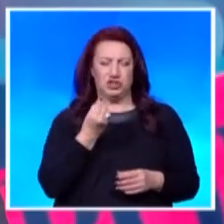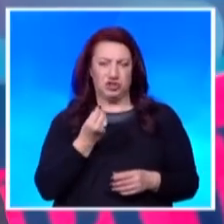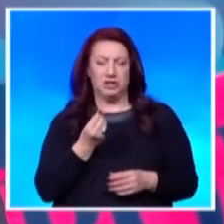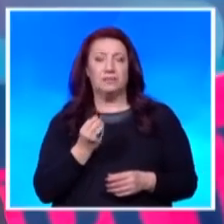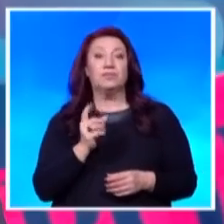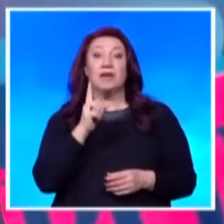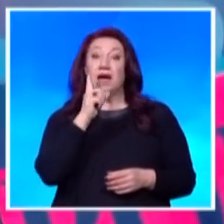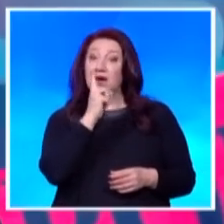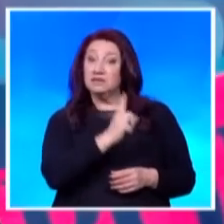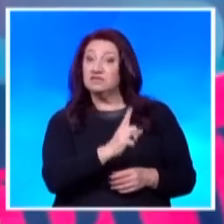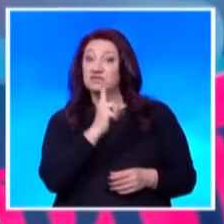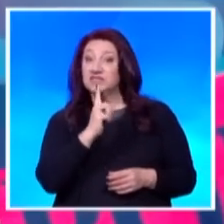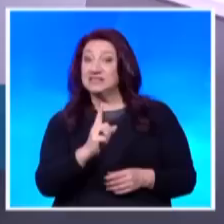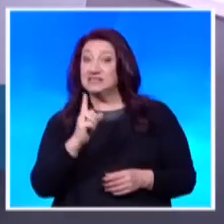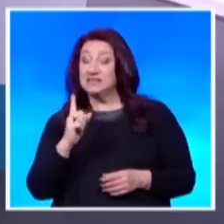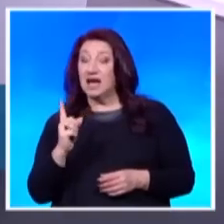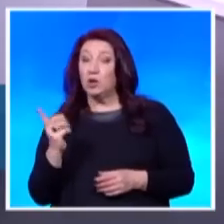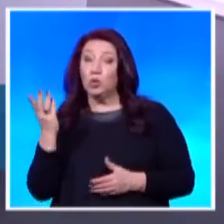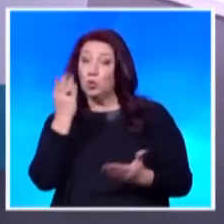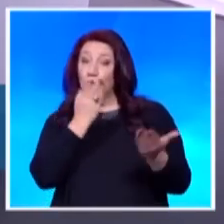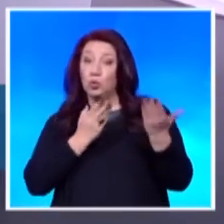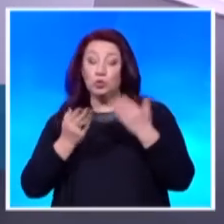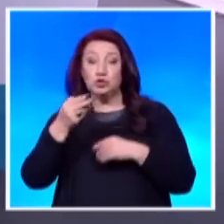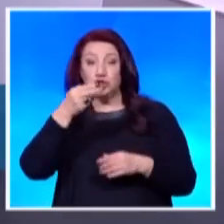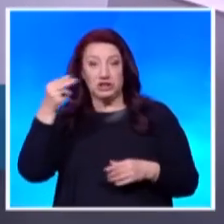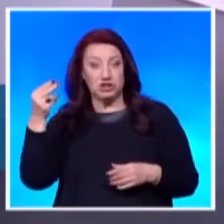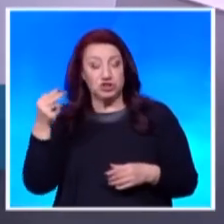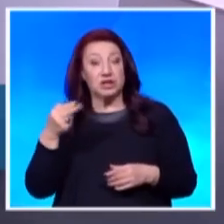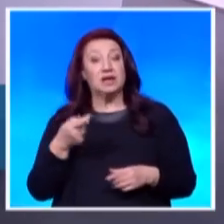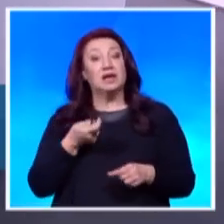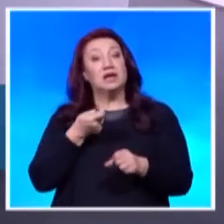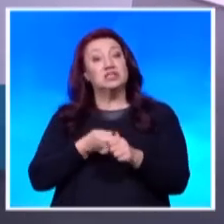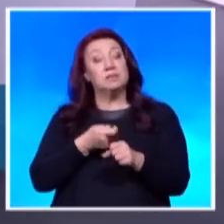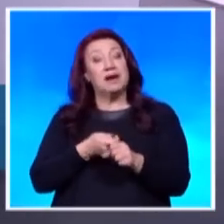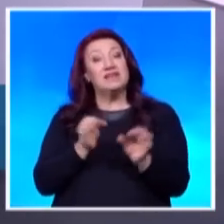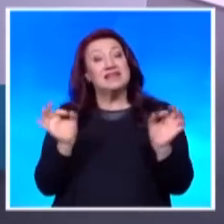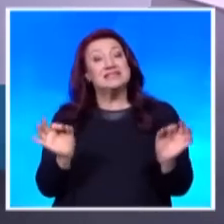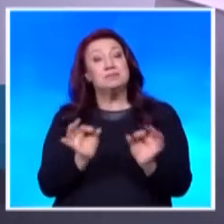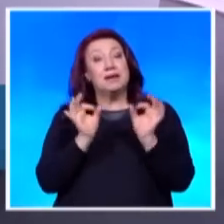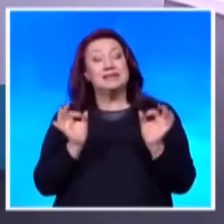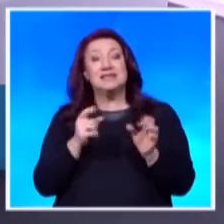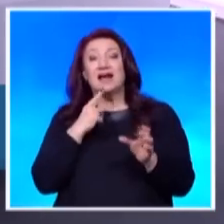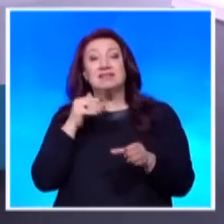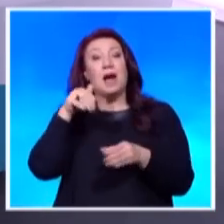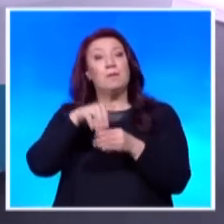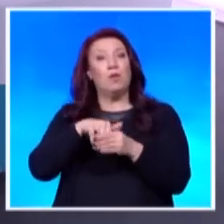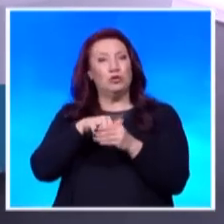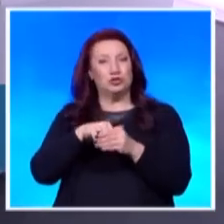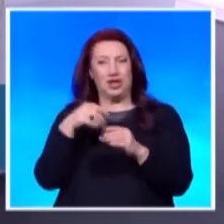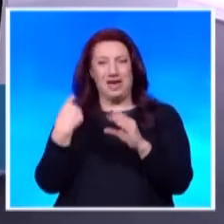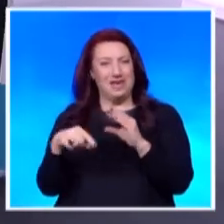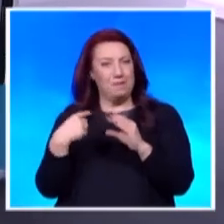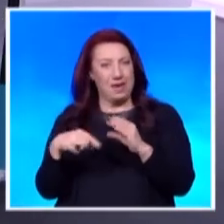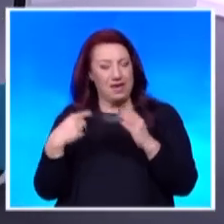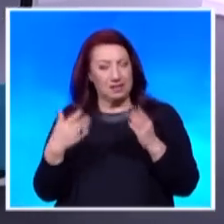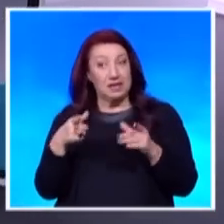училища биват подтикнати, изискани от държавата да използват специализираните им пощенски сървъри. С по-голяма сигурност. Да, те за